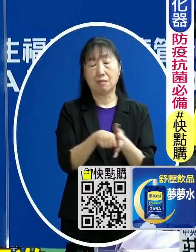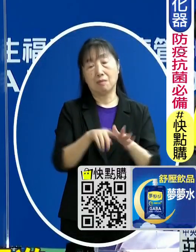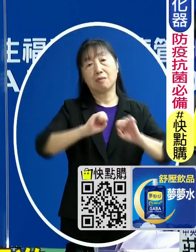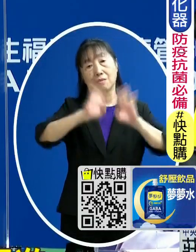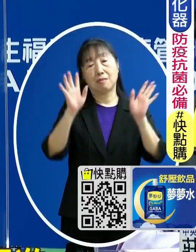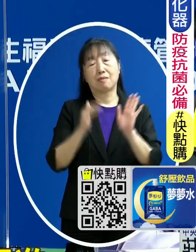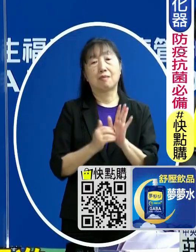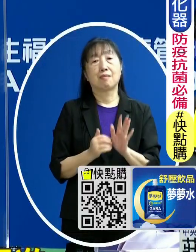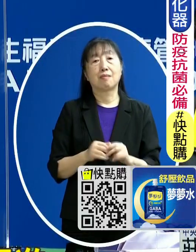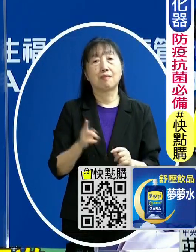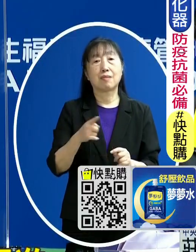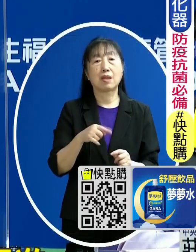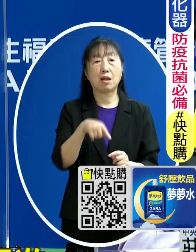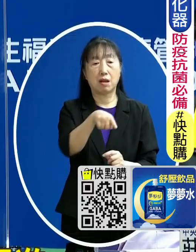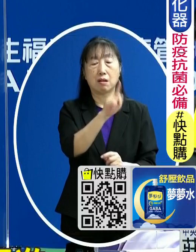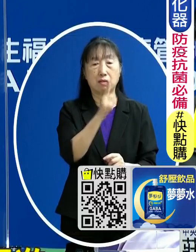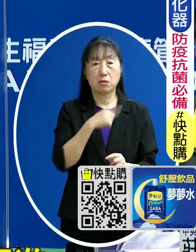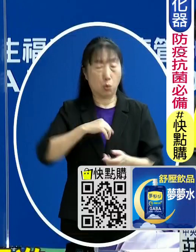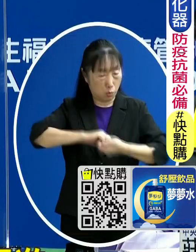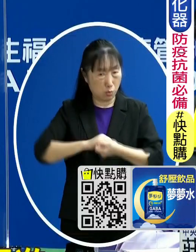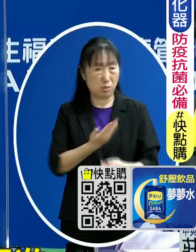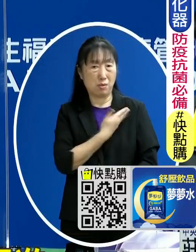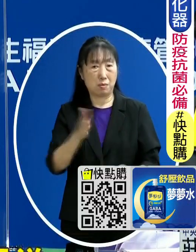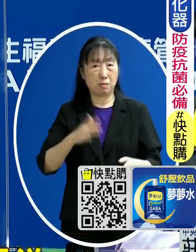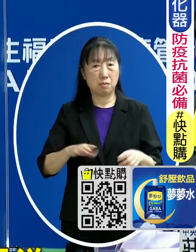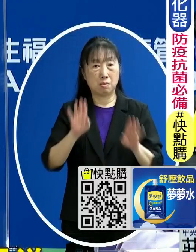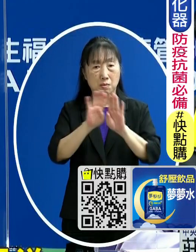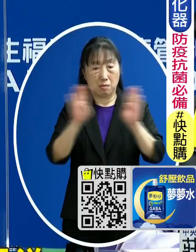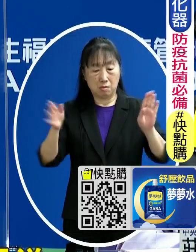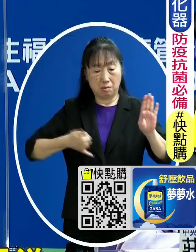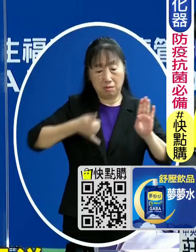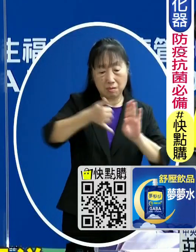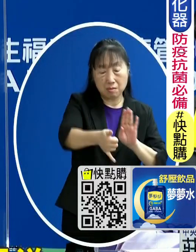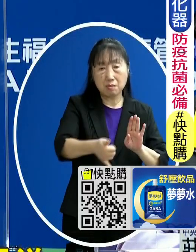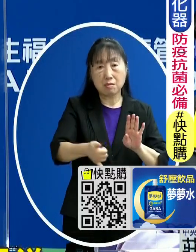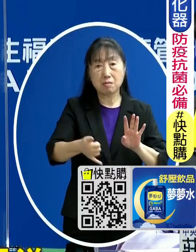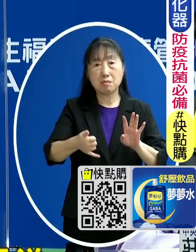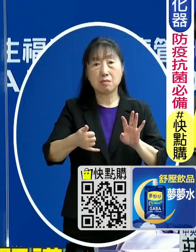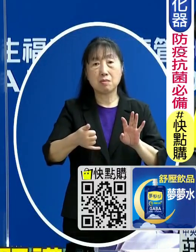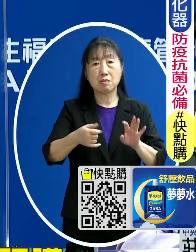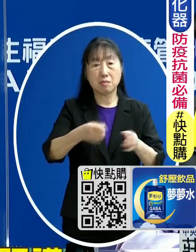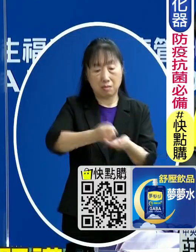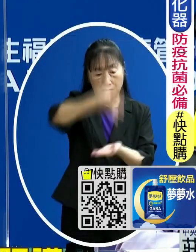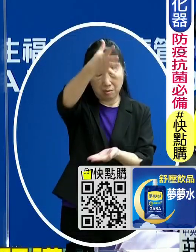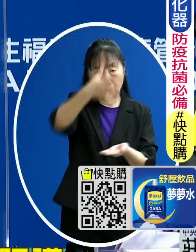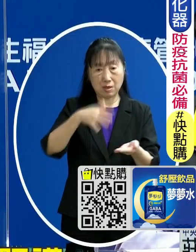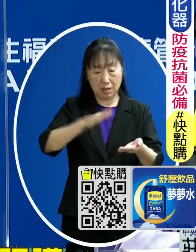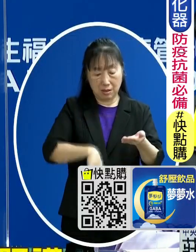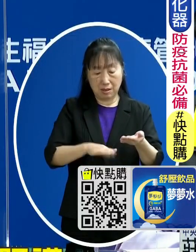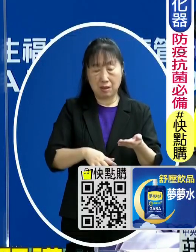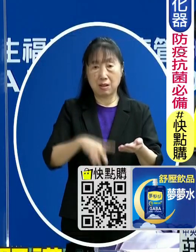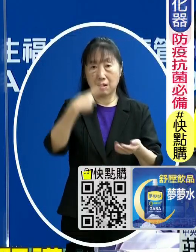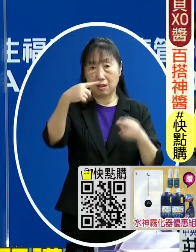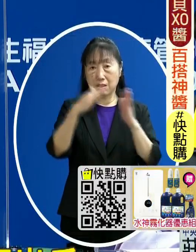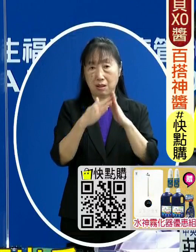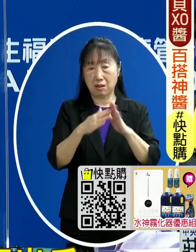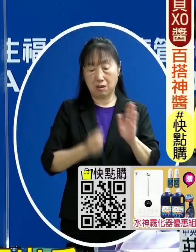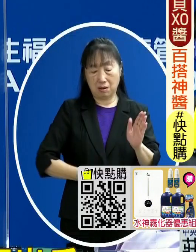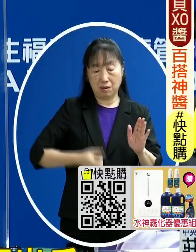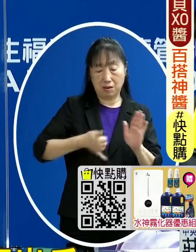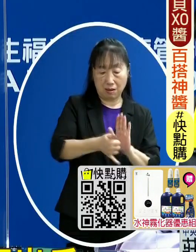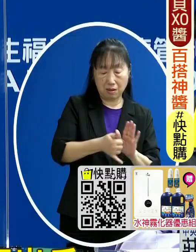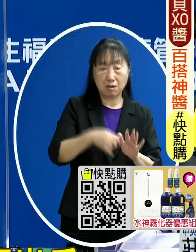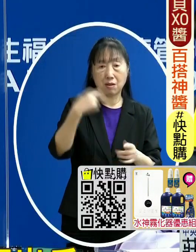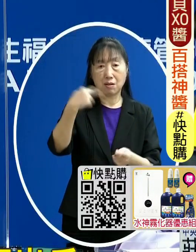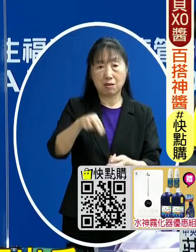布了，我们就是说不能不准嘛，要不然你就要自己送，总是要维持在居家照护或居家隔离